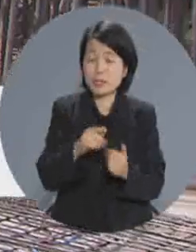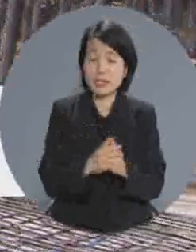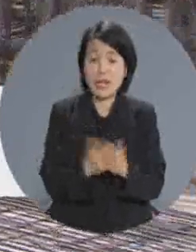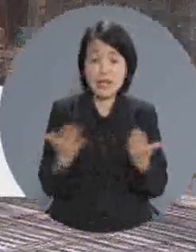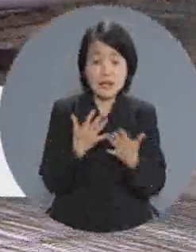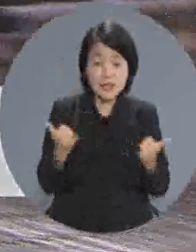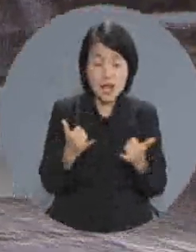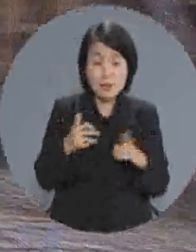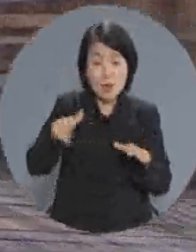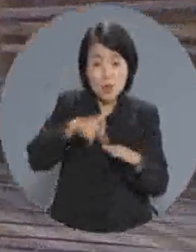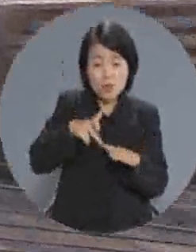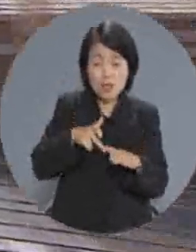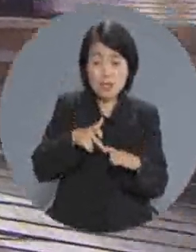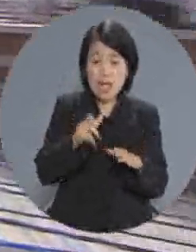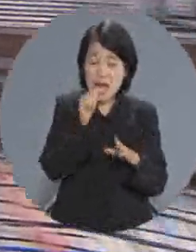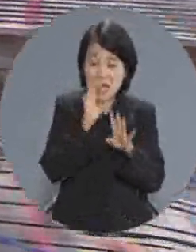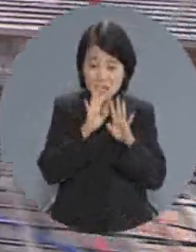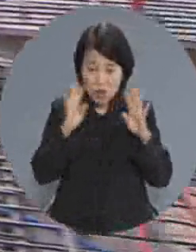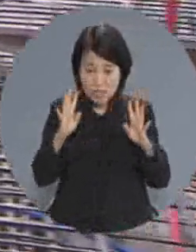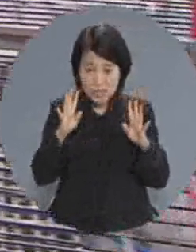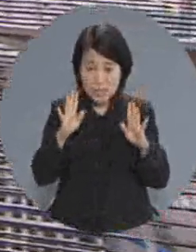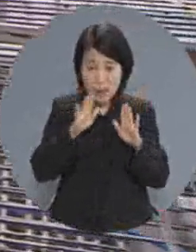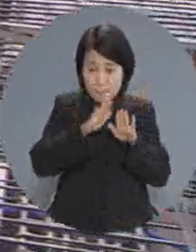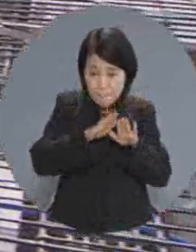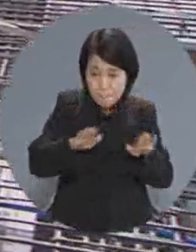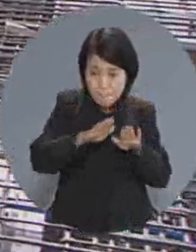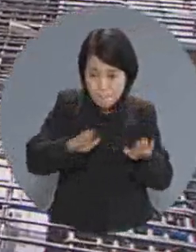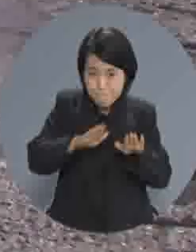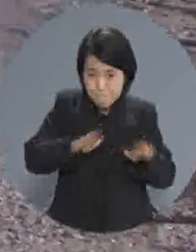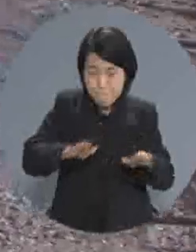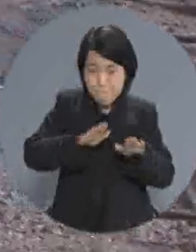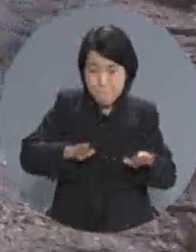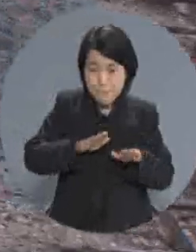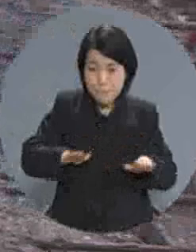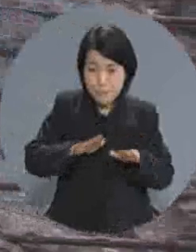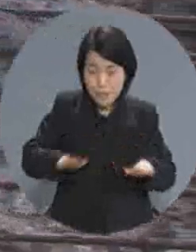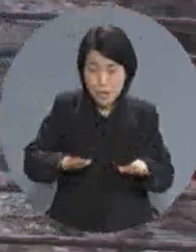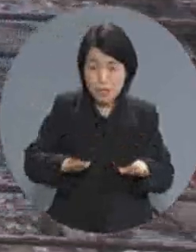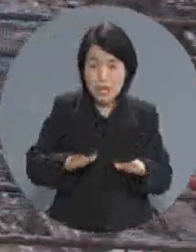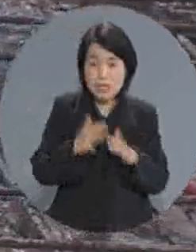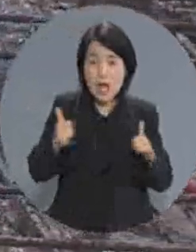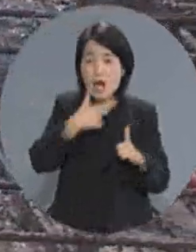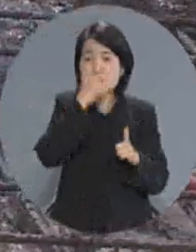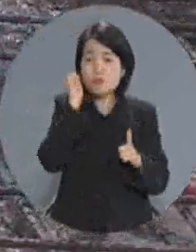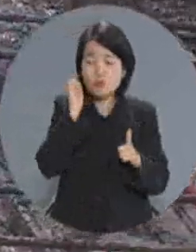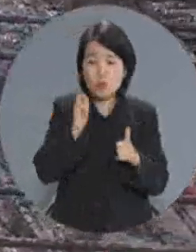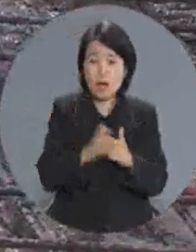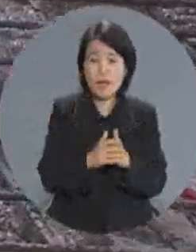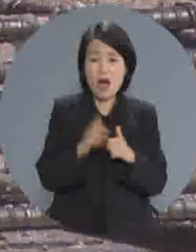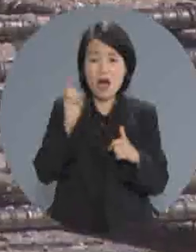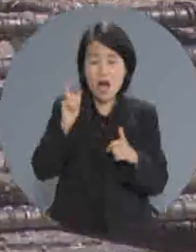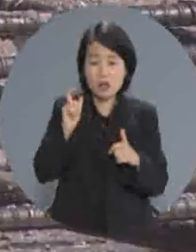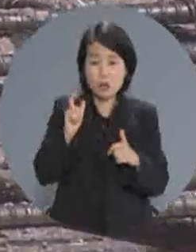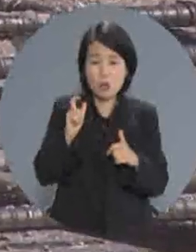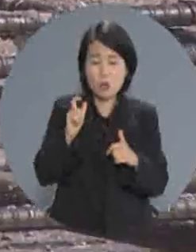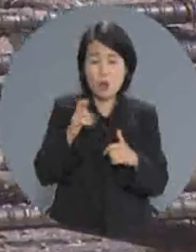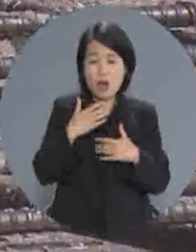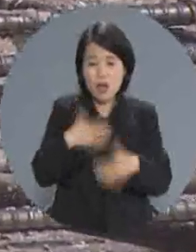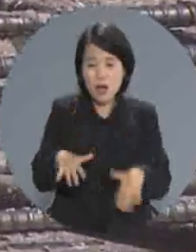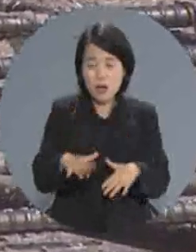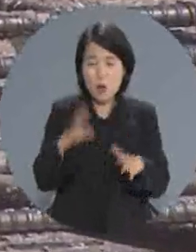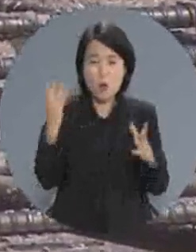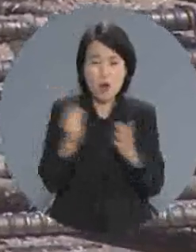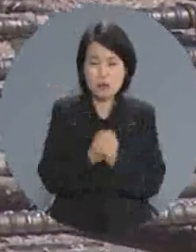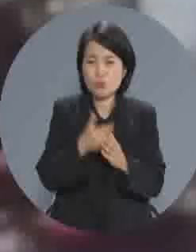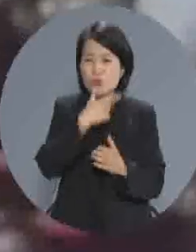인부들이 콘크리트 반죽을 철근 사이사이로 잘 들어갈 수 있도록 밀어줘야 하는데 인력이 부족하면 강도와 완성도가 떨어질 수밖에